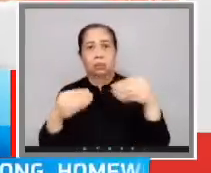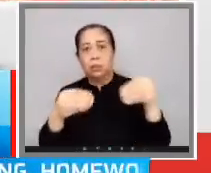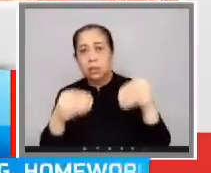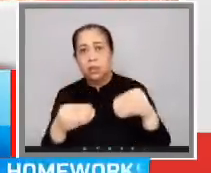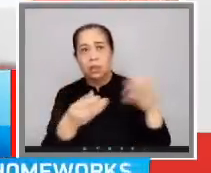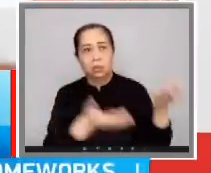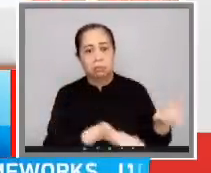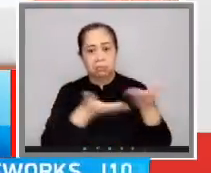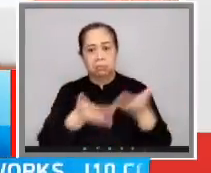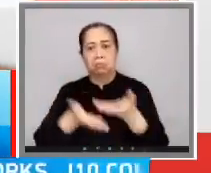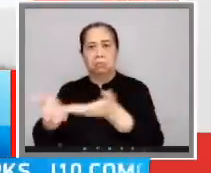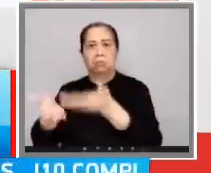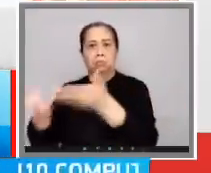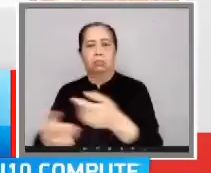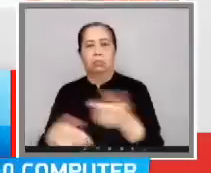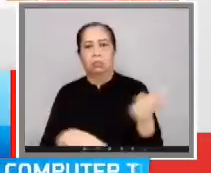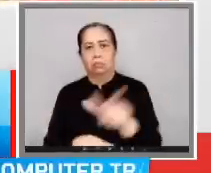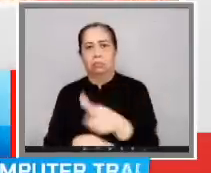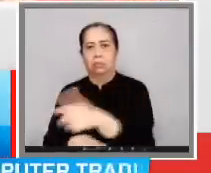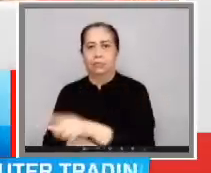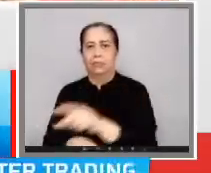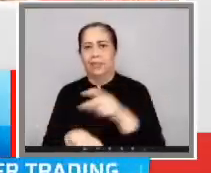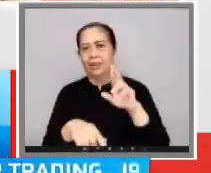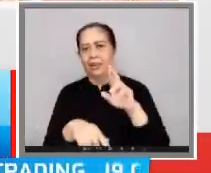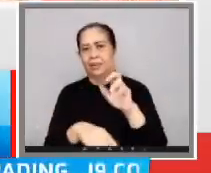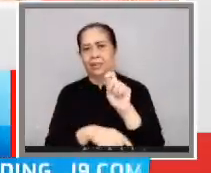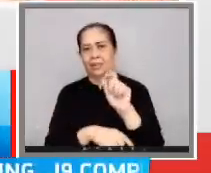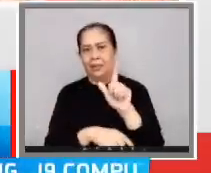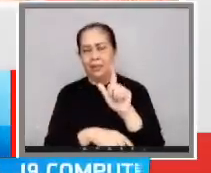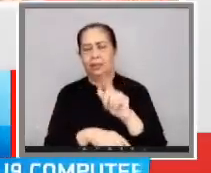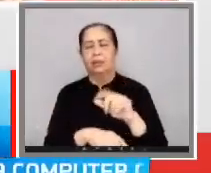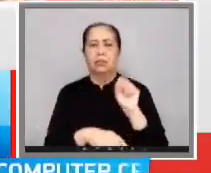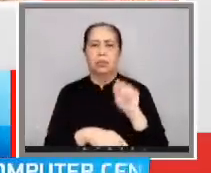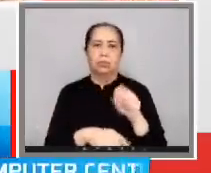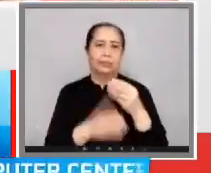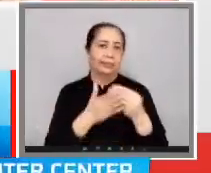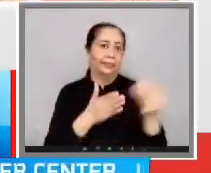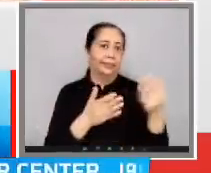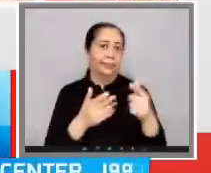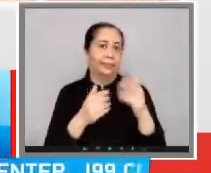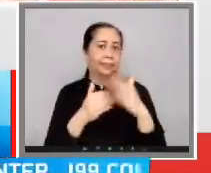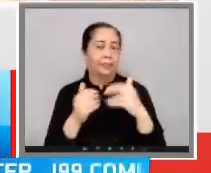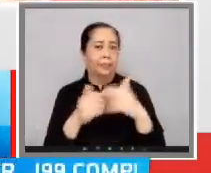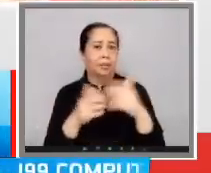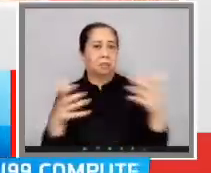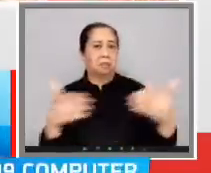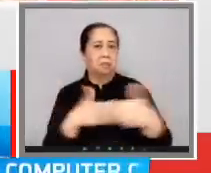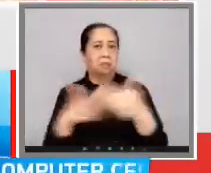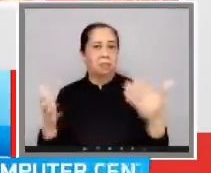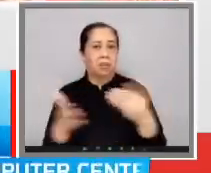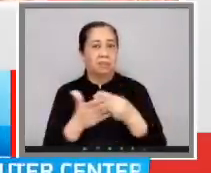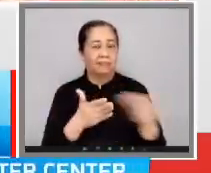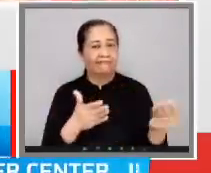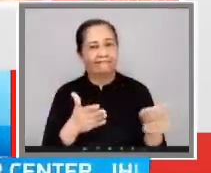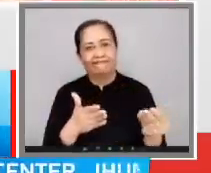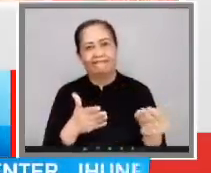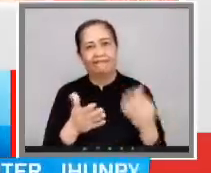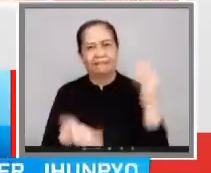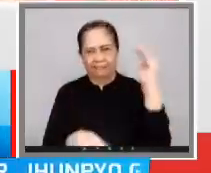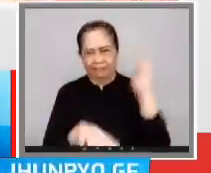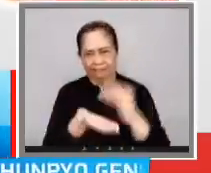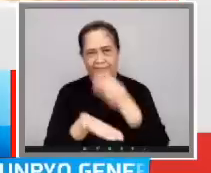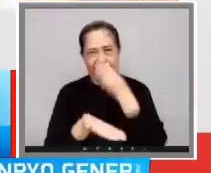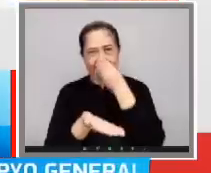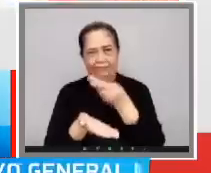binibenta na po ng ating mga retailer. Kaya yung mga bumibili dito kanina, sa halip na maramihang box ang kanilang binibili, ay nabawasan na